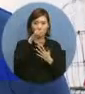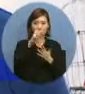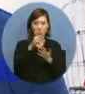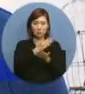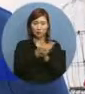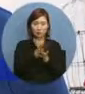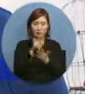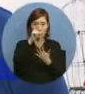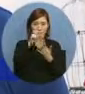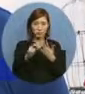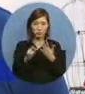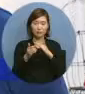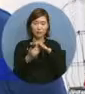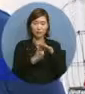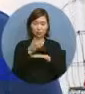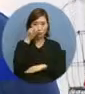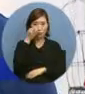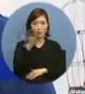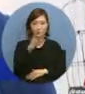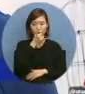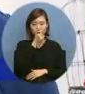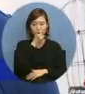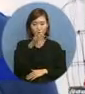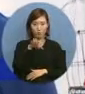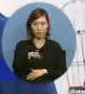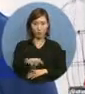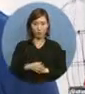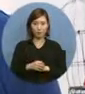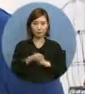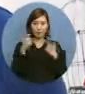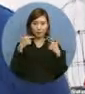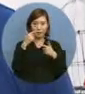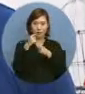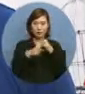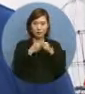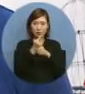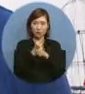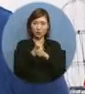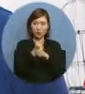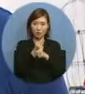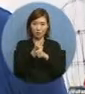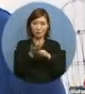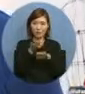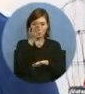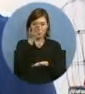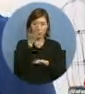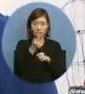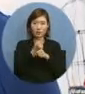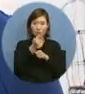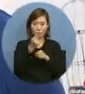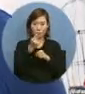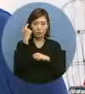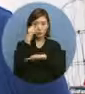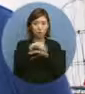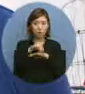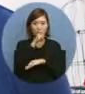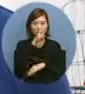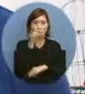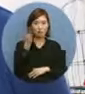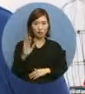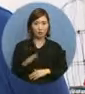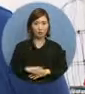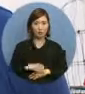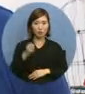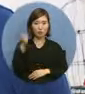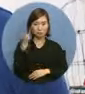선보이는 자리라고 어떻게 보면 볼수 있고요. 내년 상반기에도 전시회가 이제 기획이 예정돼 있는데 그때는 이제